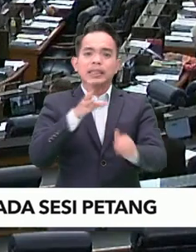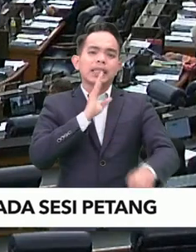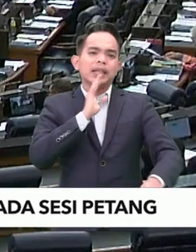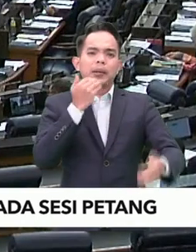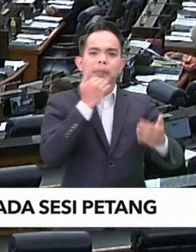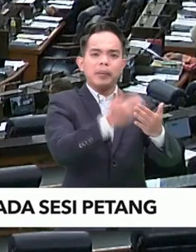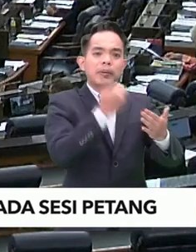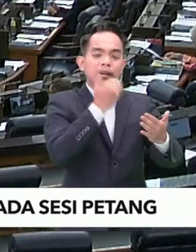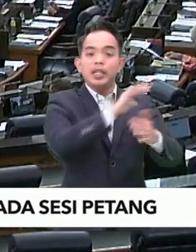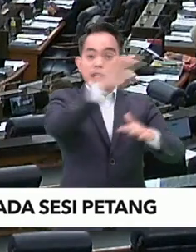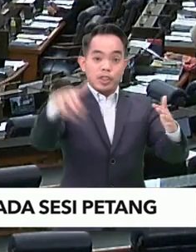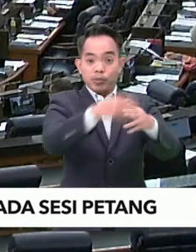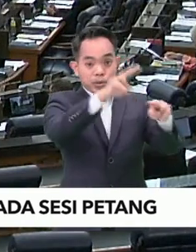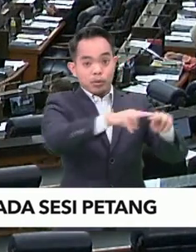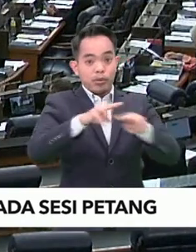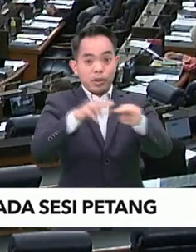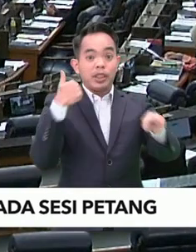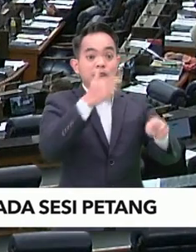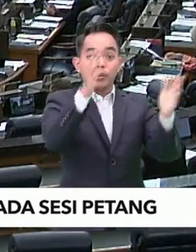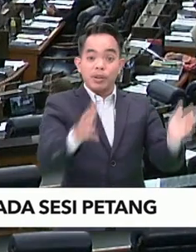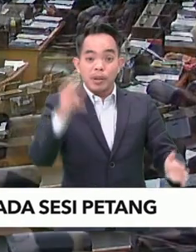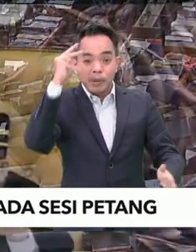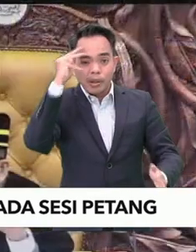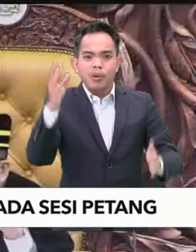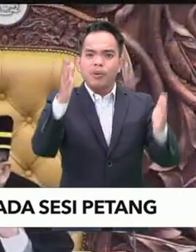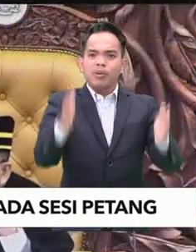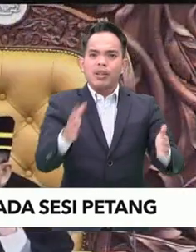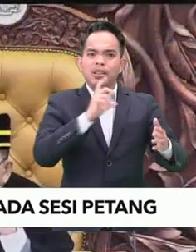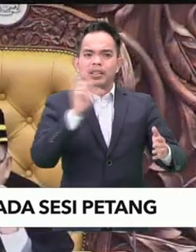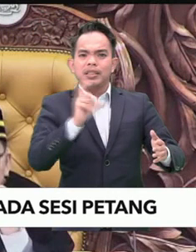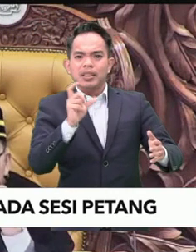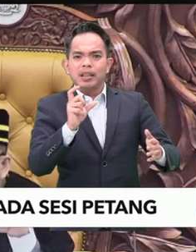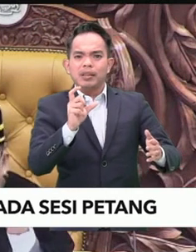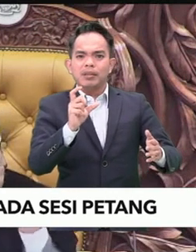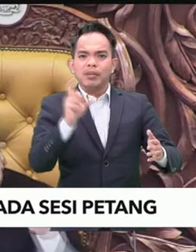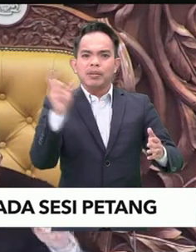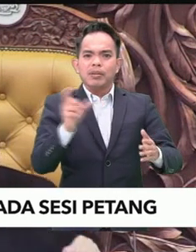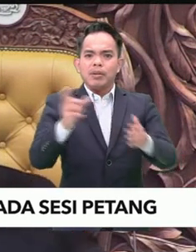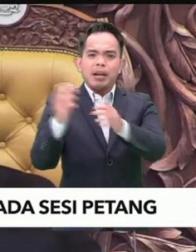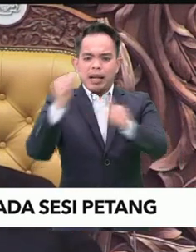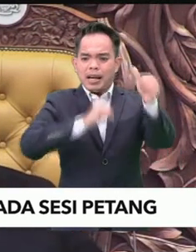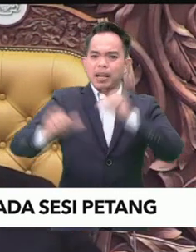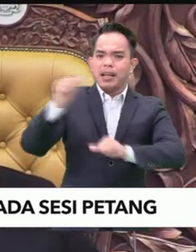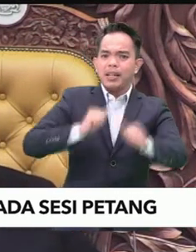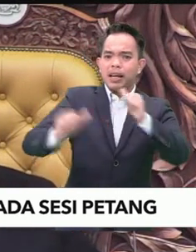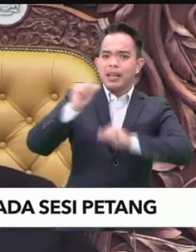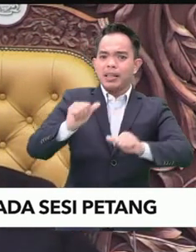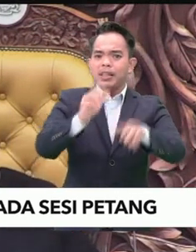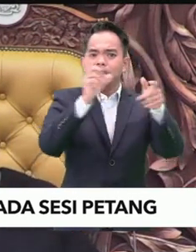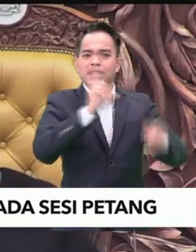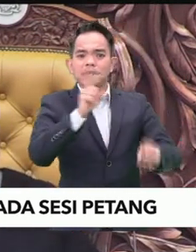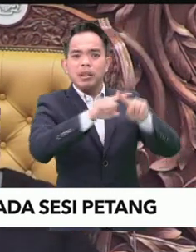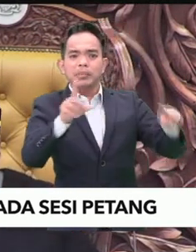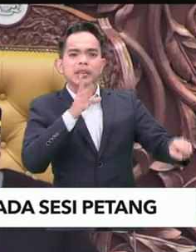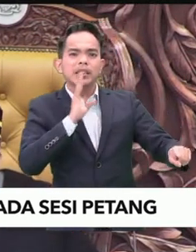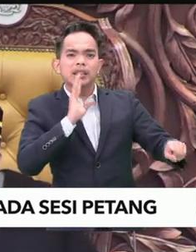elok-elok. Baik. Semua duduk. Tak, semua kita duduk. Ni orang Melayu kata tadi parti Islam. Kota Murna. Bawa budaya, bawa adat Islam. Tapi cakap.